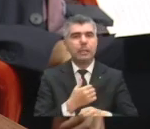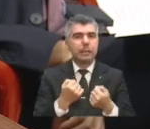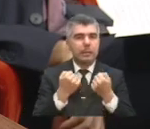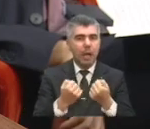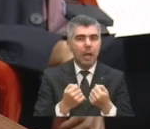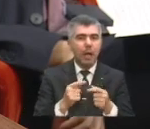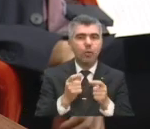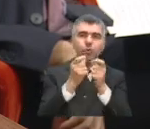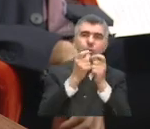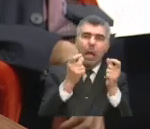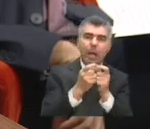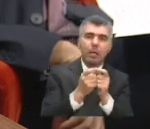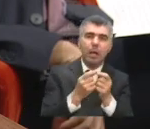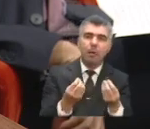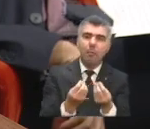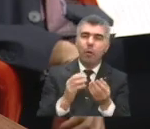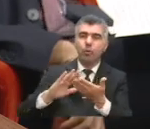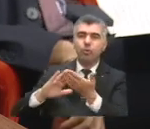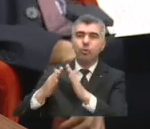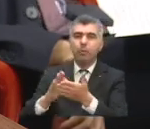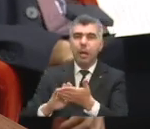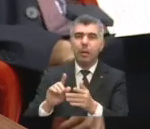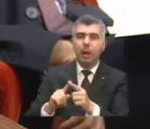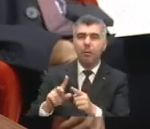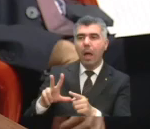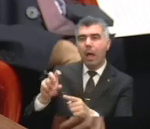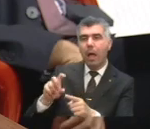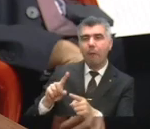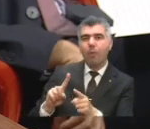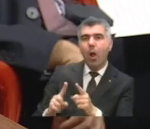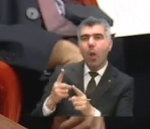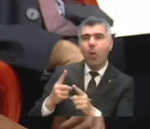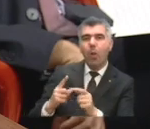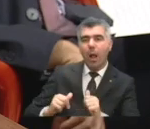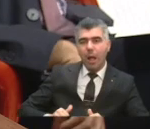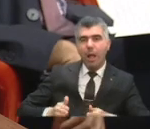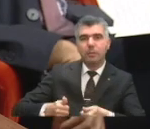مع المقاولات والتعاونيات، باش كيعيشوا ديك ليكسبيرونس دو تيغان.